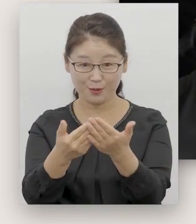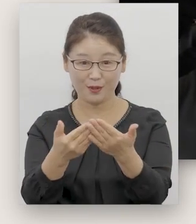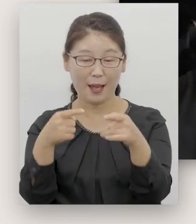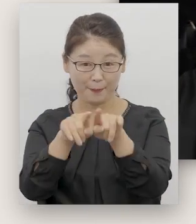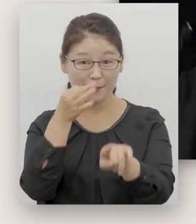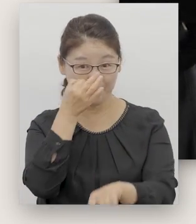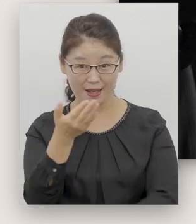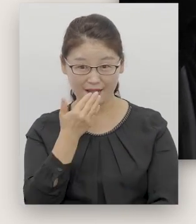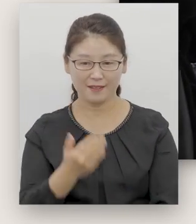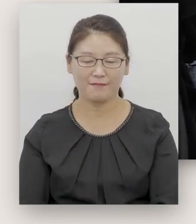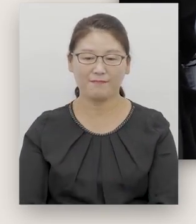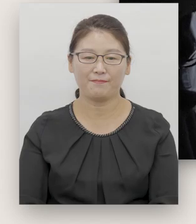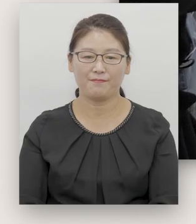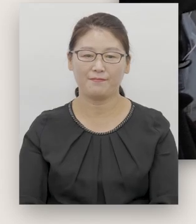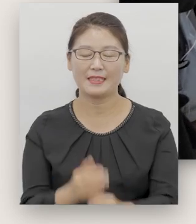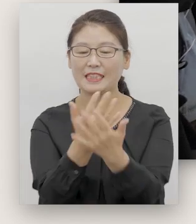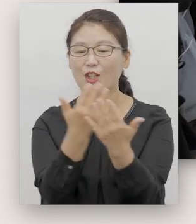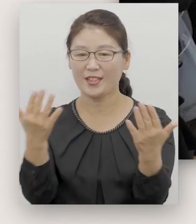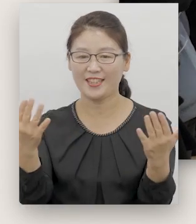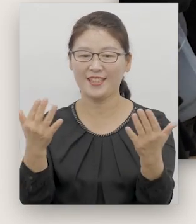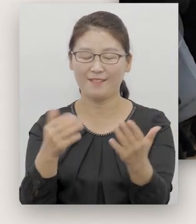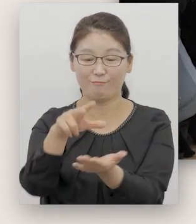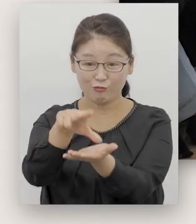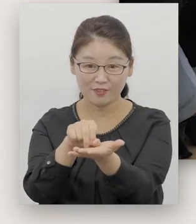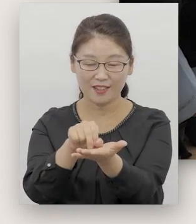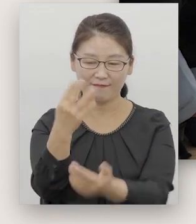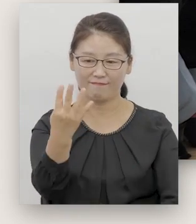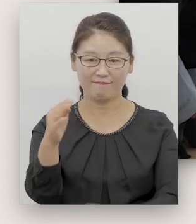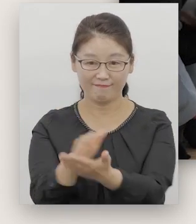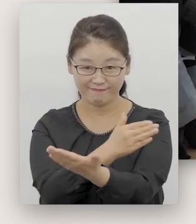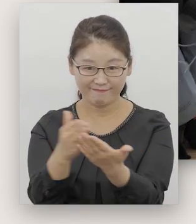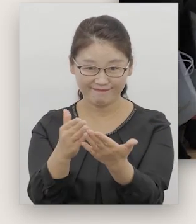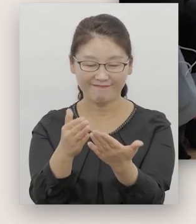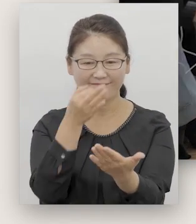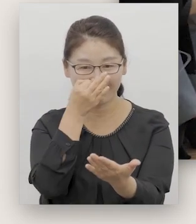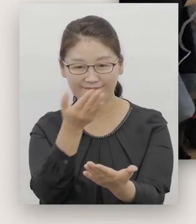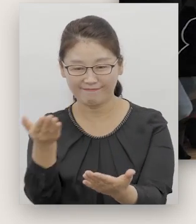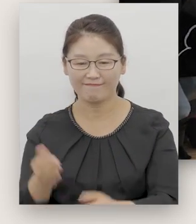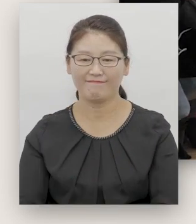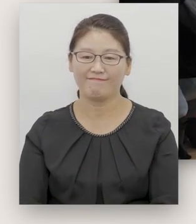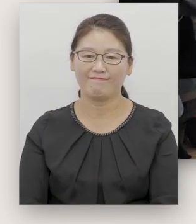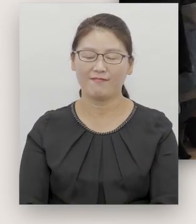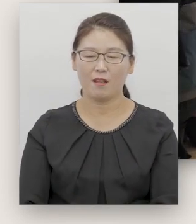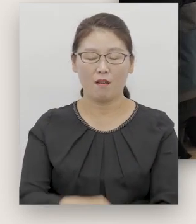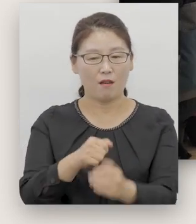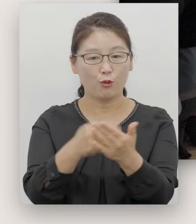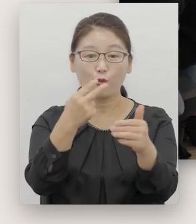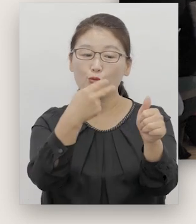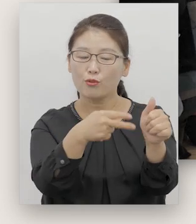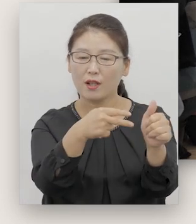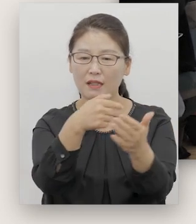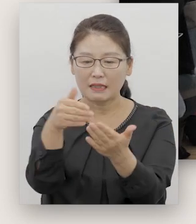말씀드리도록 하겠습니다. 전시는 총 4가지 섹션으로 이루어져 있고요. 워낙 방대한 양의 듀샹의